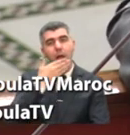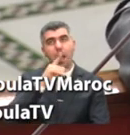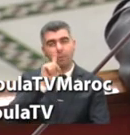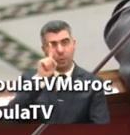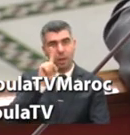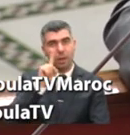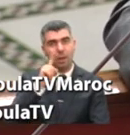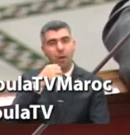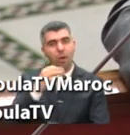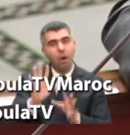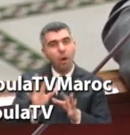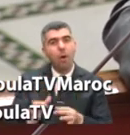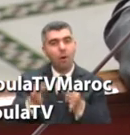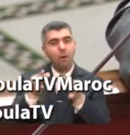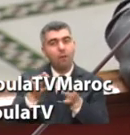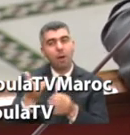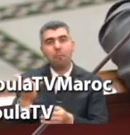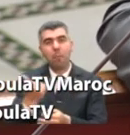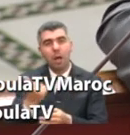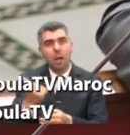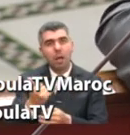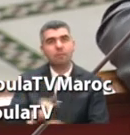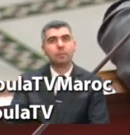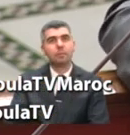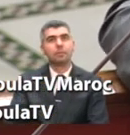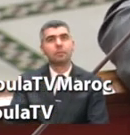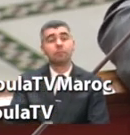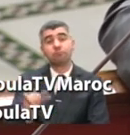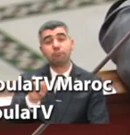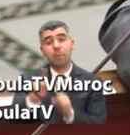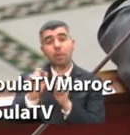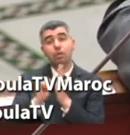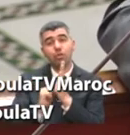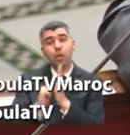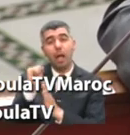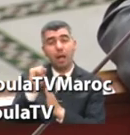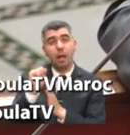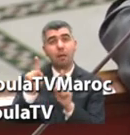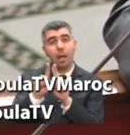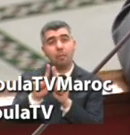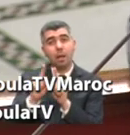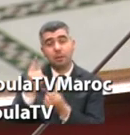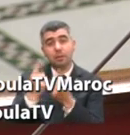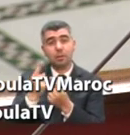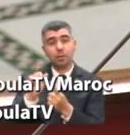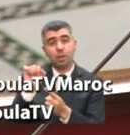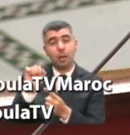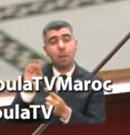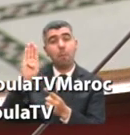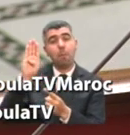تيديو واحد النتائج مهمة جدا، وخير دليل على ذلك هو نسبة النجاح في البكالوريا اللي كتفوت واحد